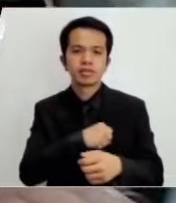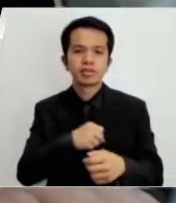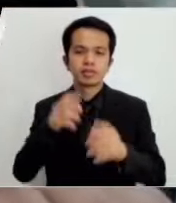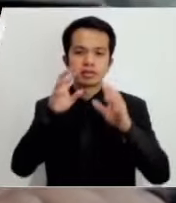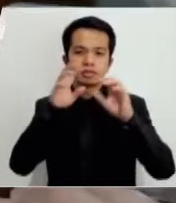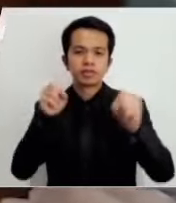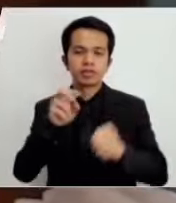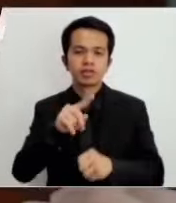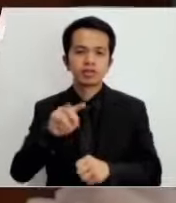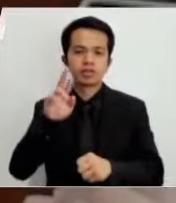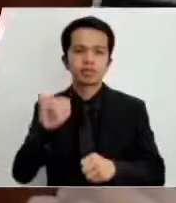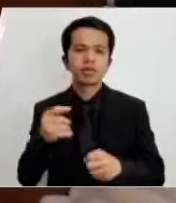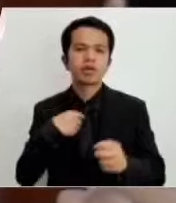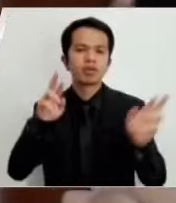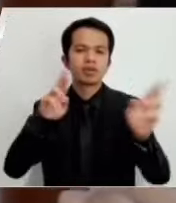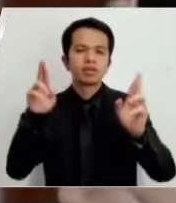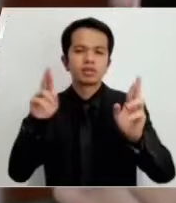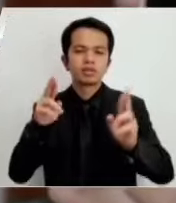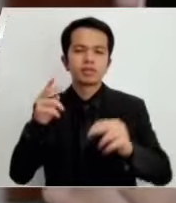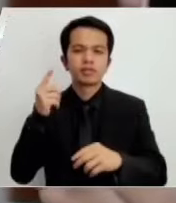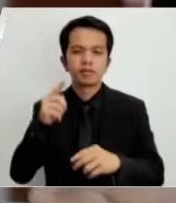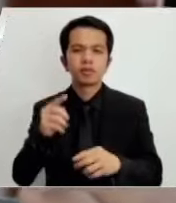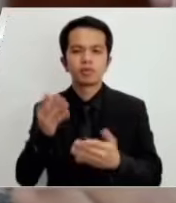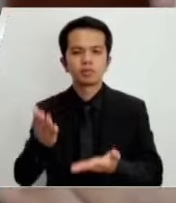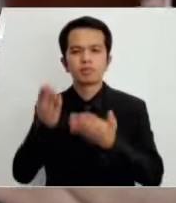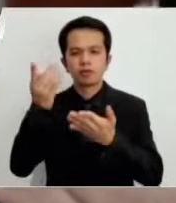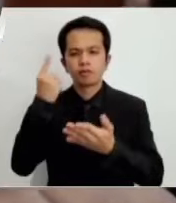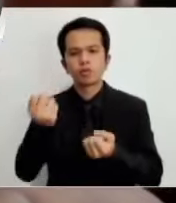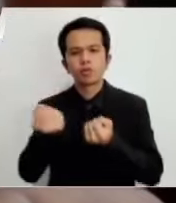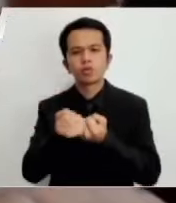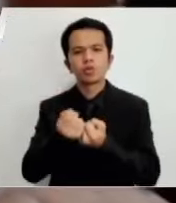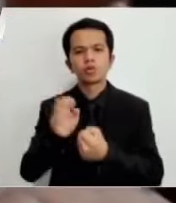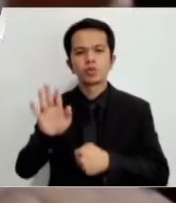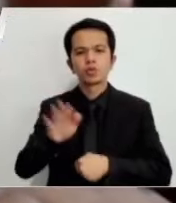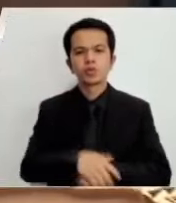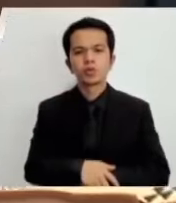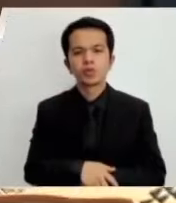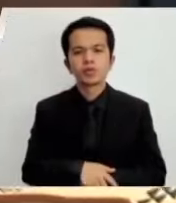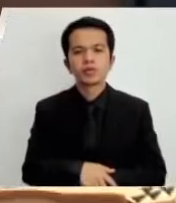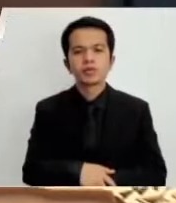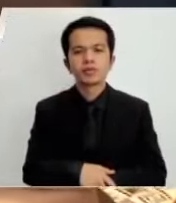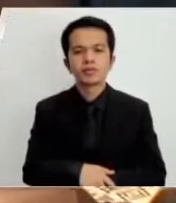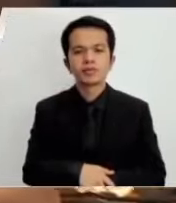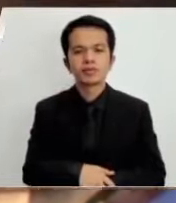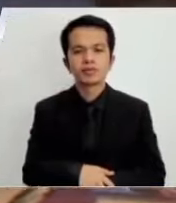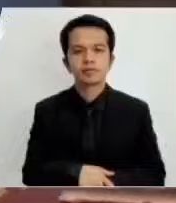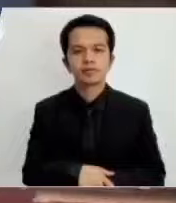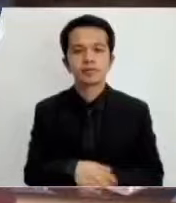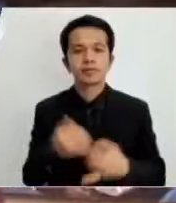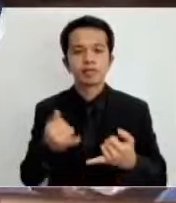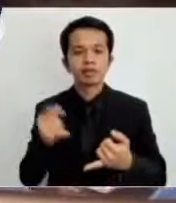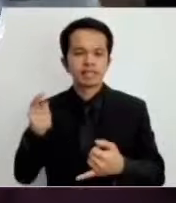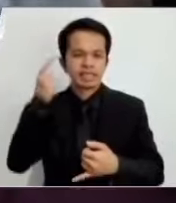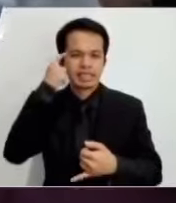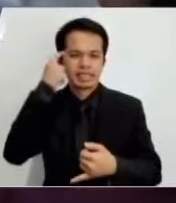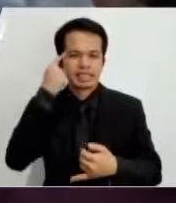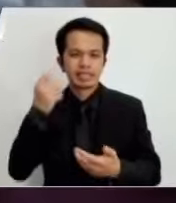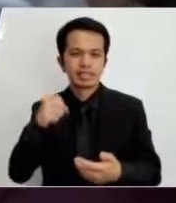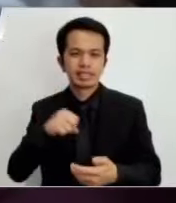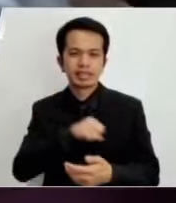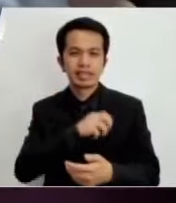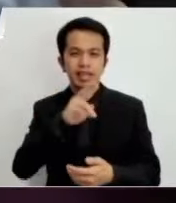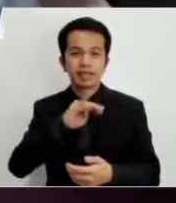sign the manifesto para sumuporta sa kanya. So nakakarating na sa ito. Wala. Hinala ni Senadora Amy Marcos. There's a